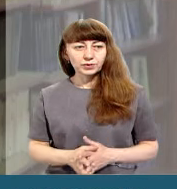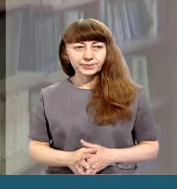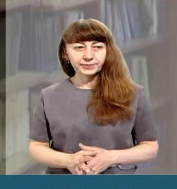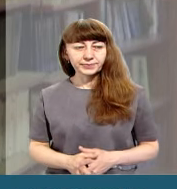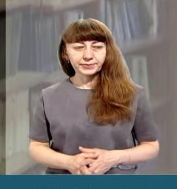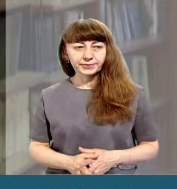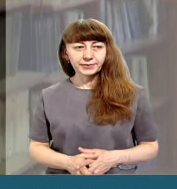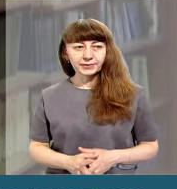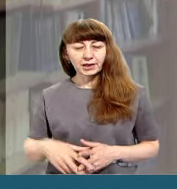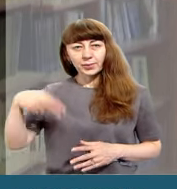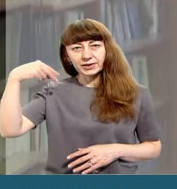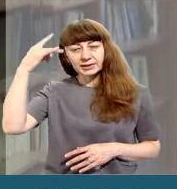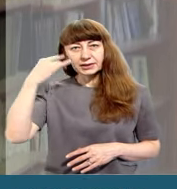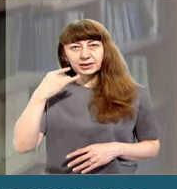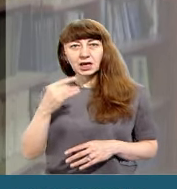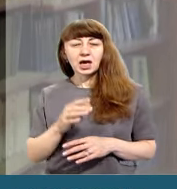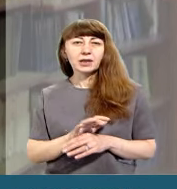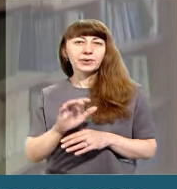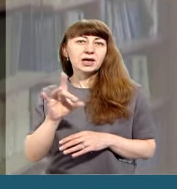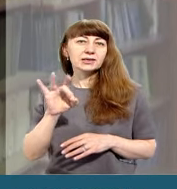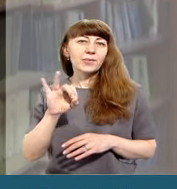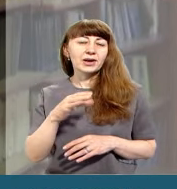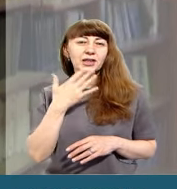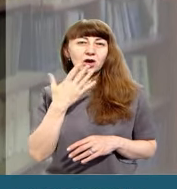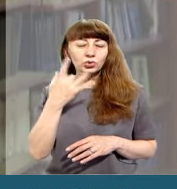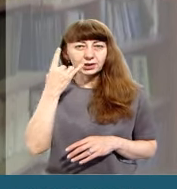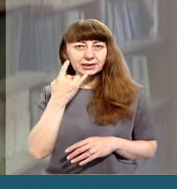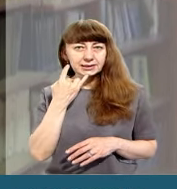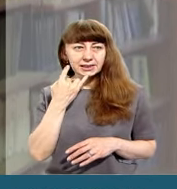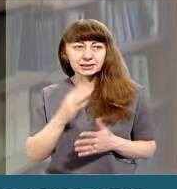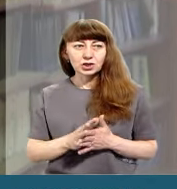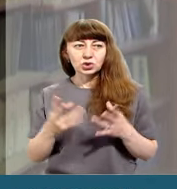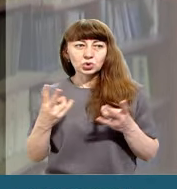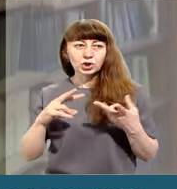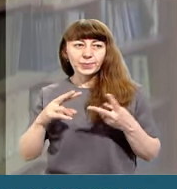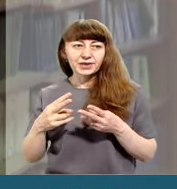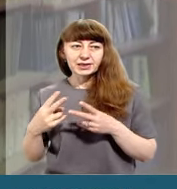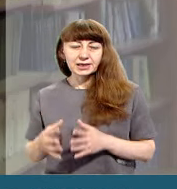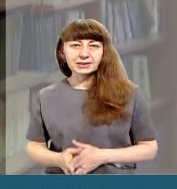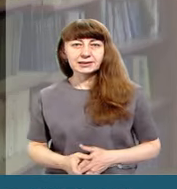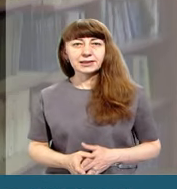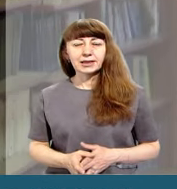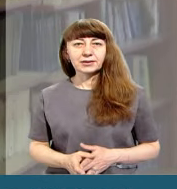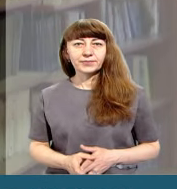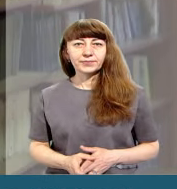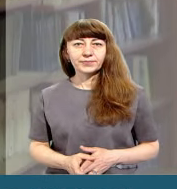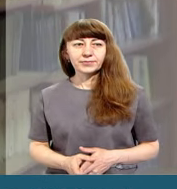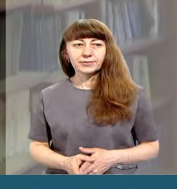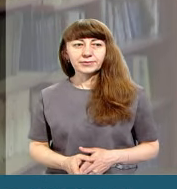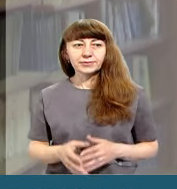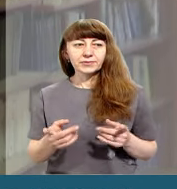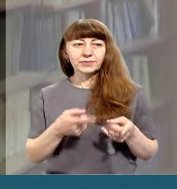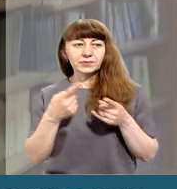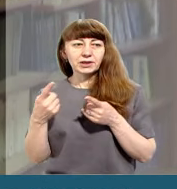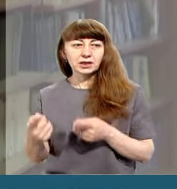сессии президент направил Ассамблею народа Казахстана на такой вопрос, что нужно трансформироваться, нужно отходить от идеологических основ и